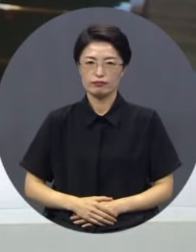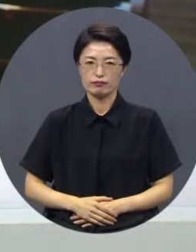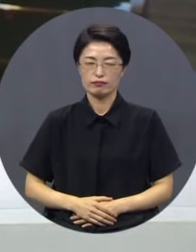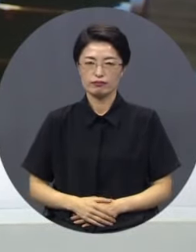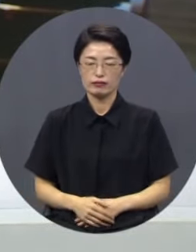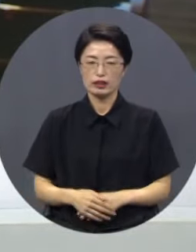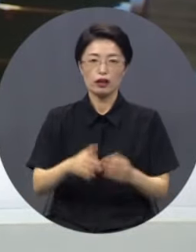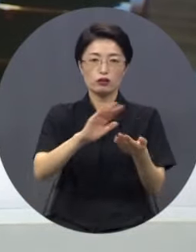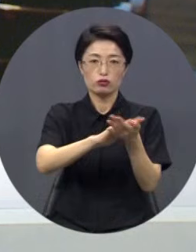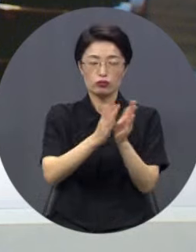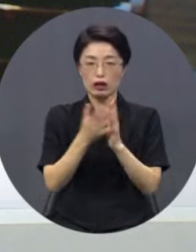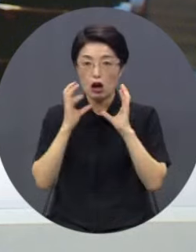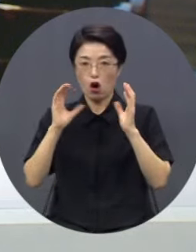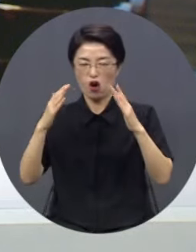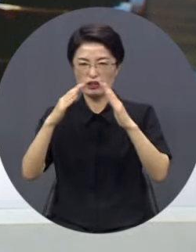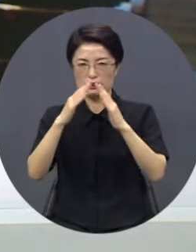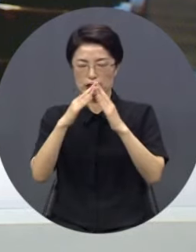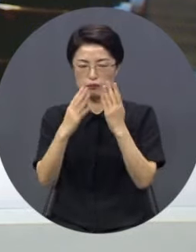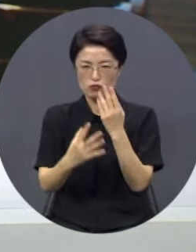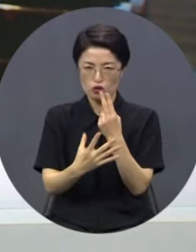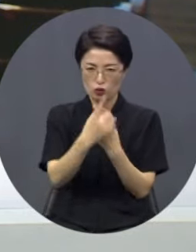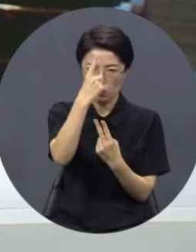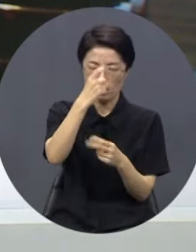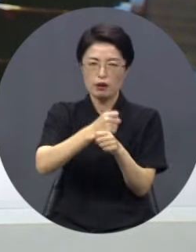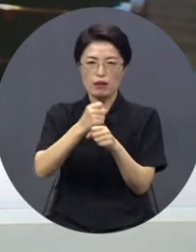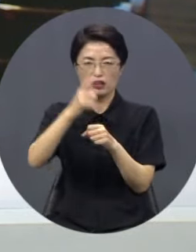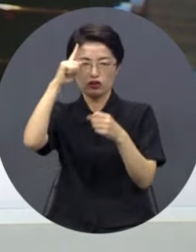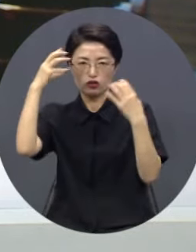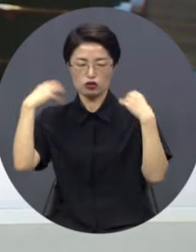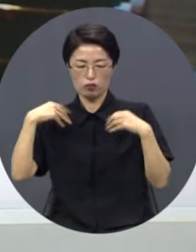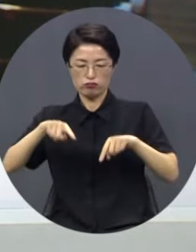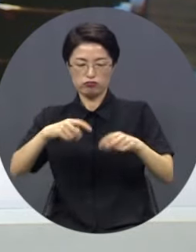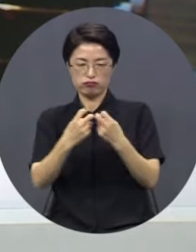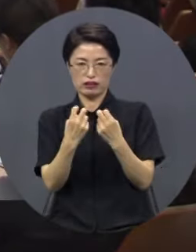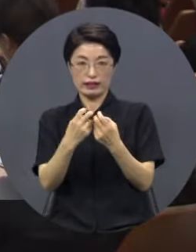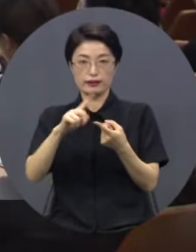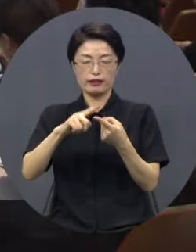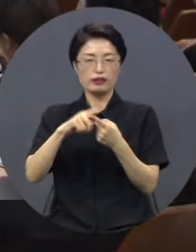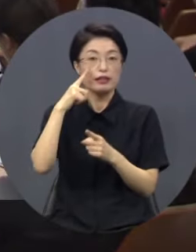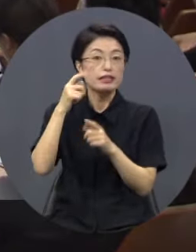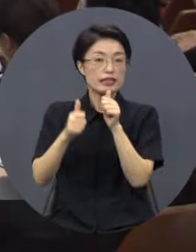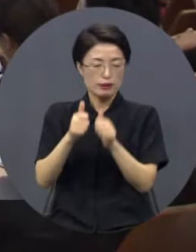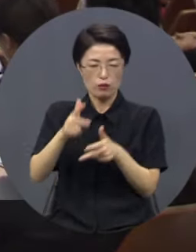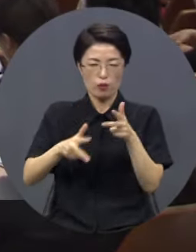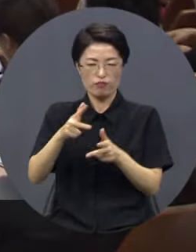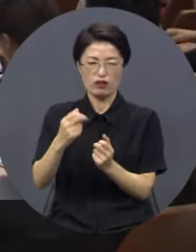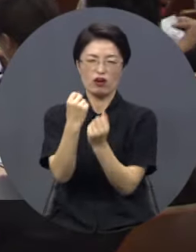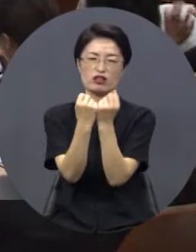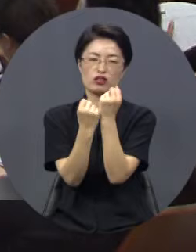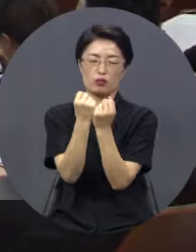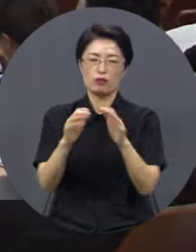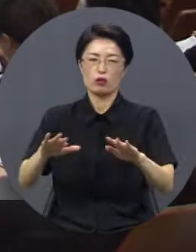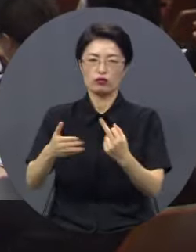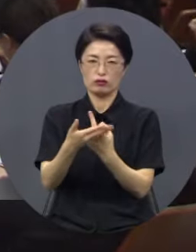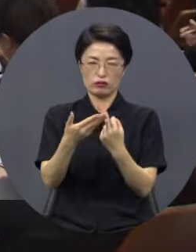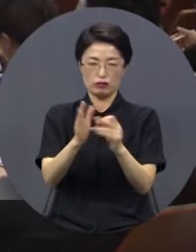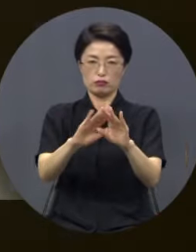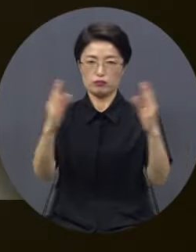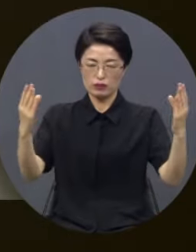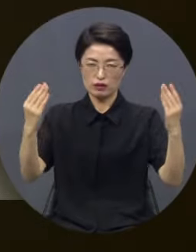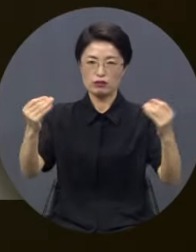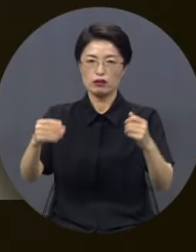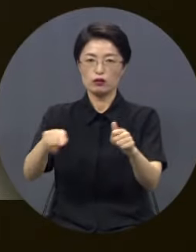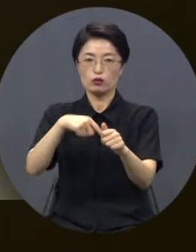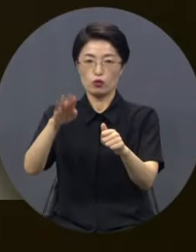선언 통합하는 정부의 유보통합 정책에 대한 시범 사업 설명회가 오늘 제주에서 열렸습니다